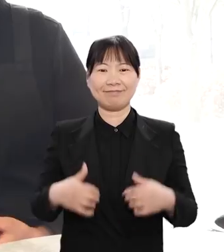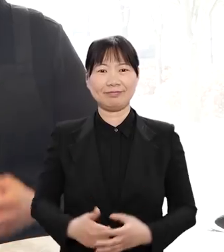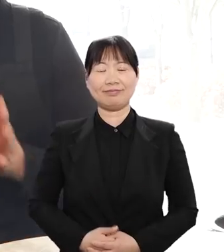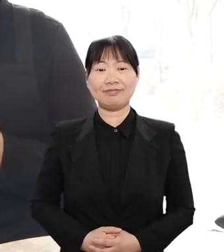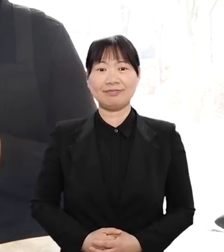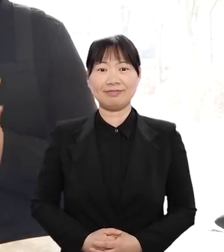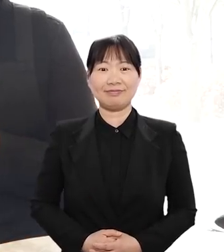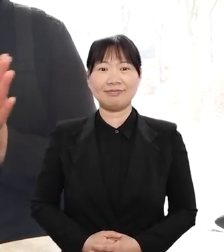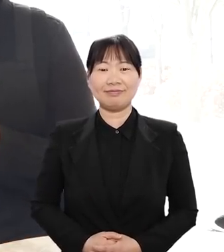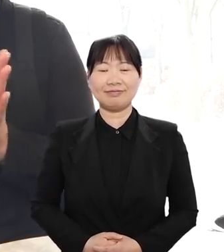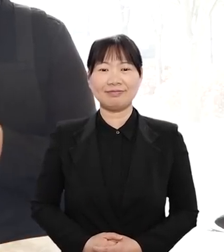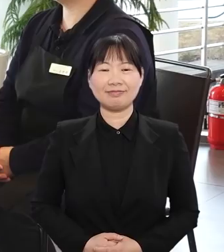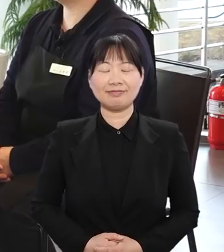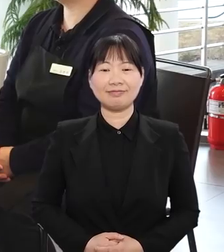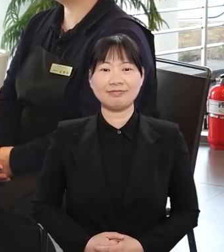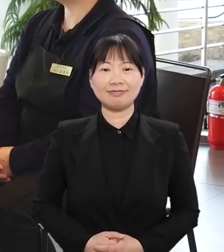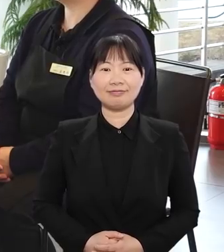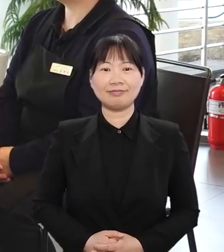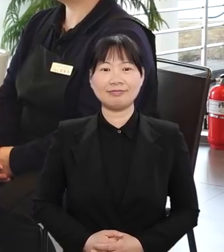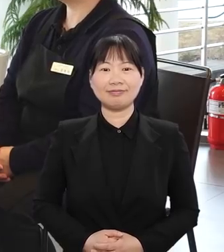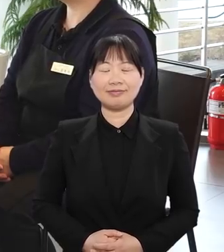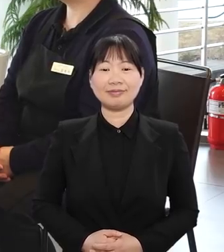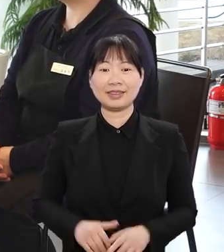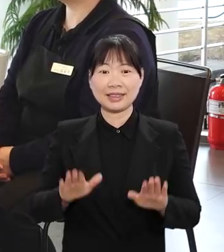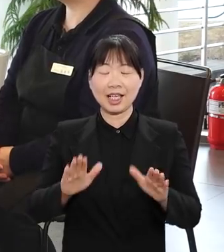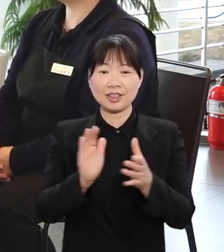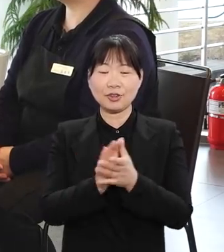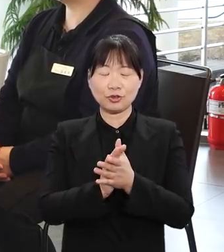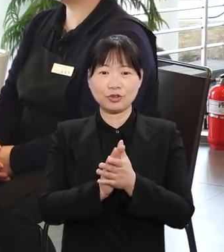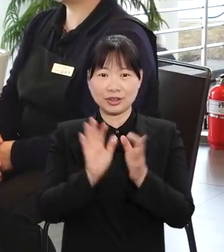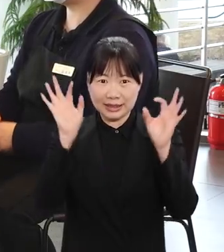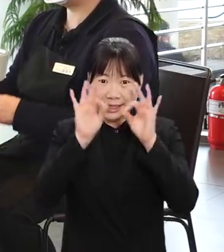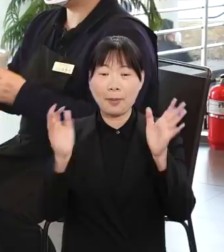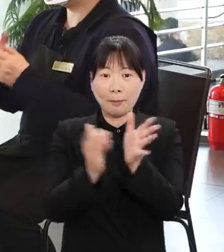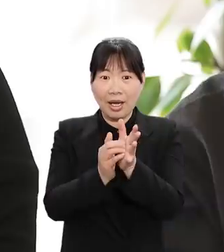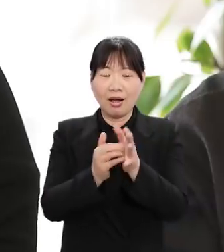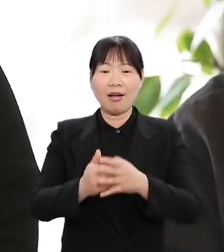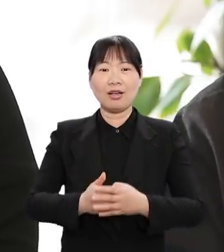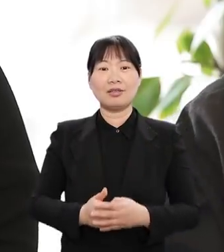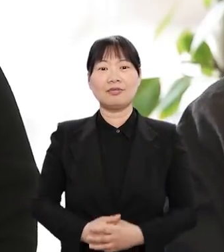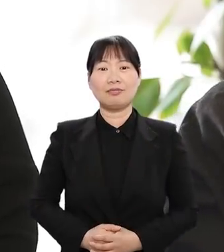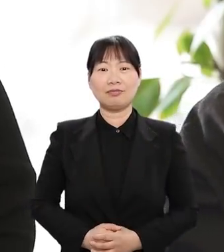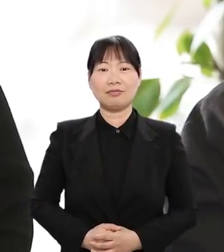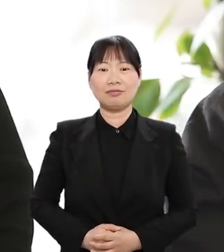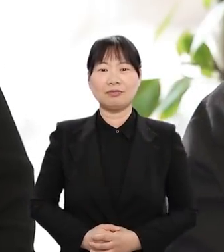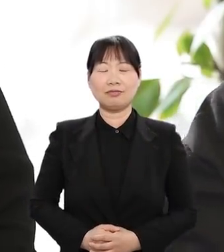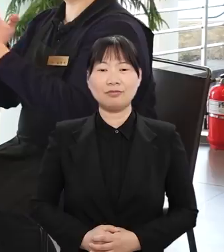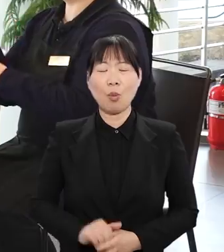반갑습니다. 반갑습니다. 그 저희가 이제 친구 찾았는데